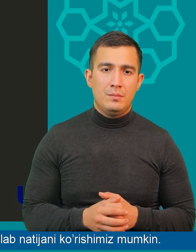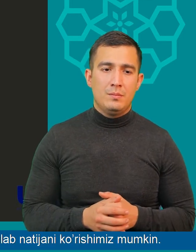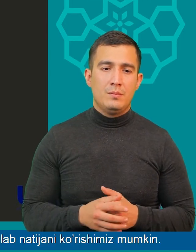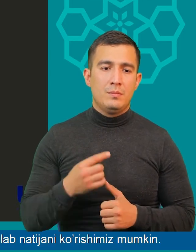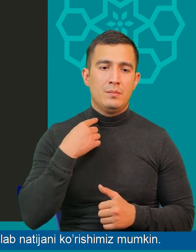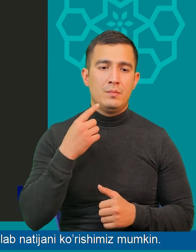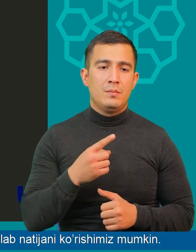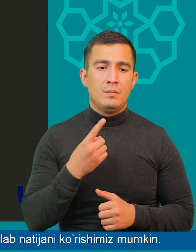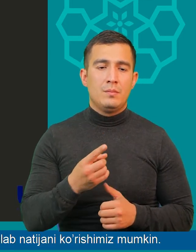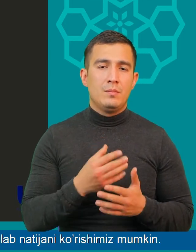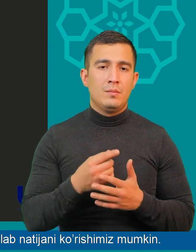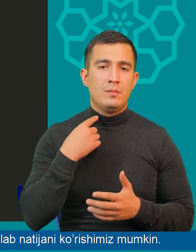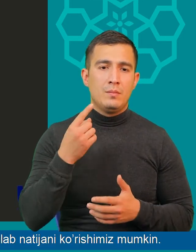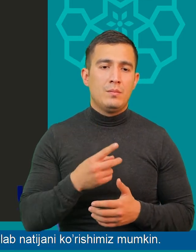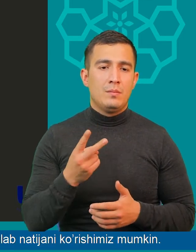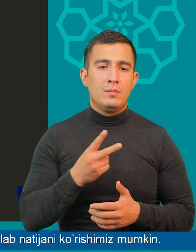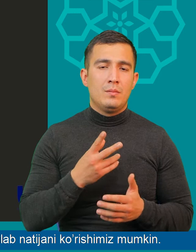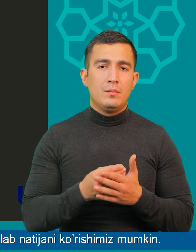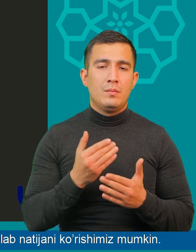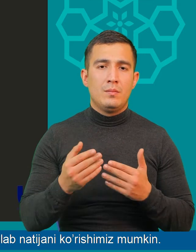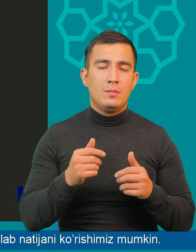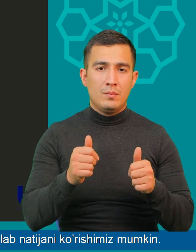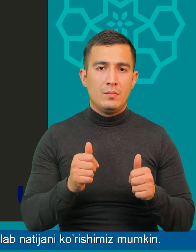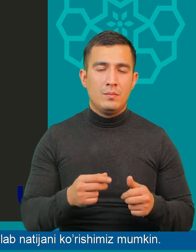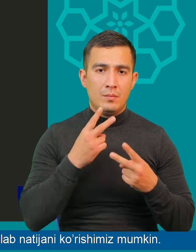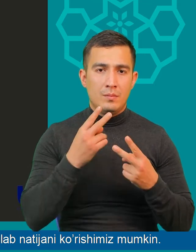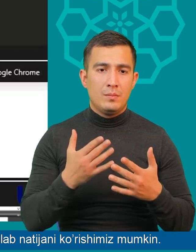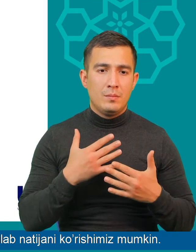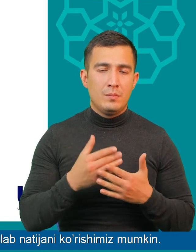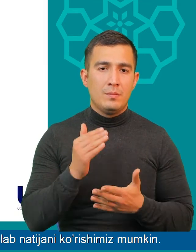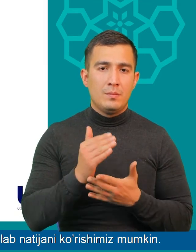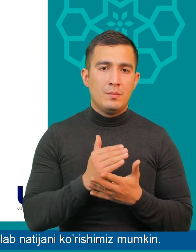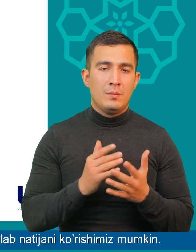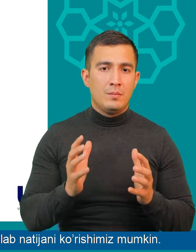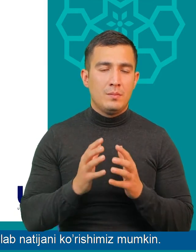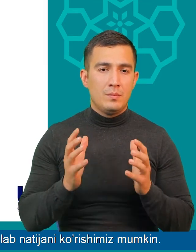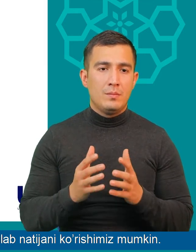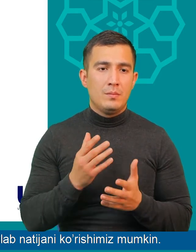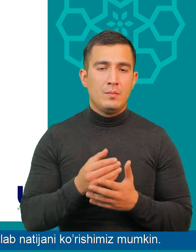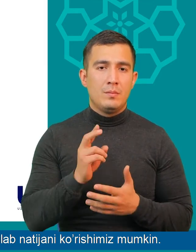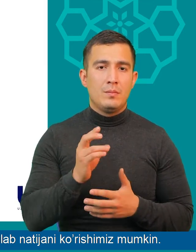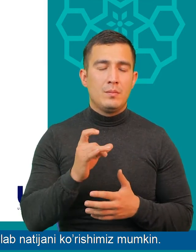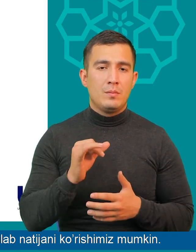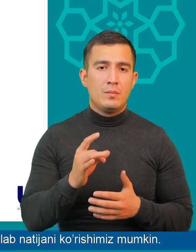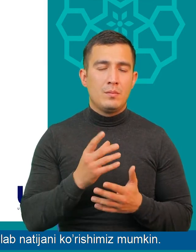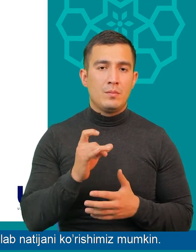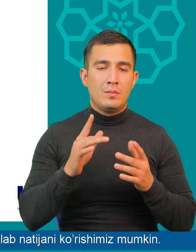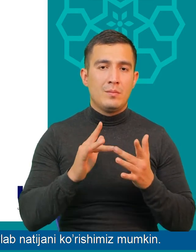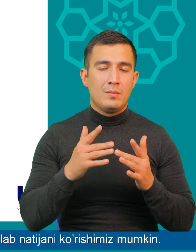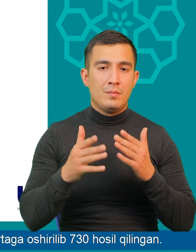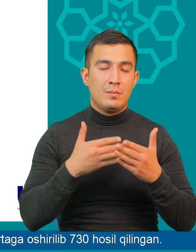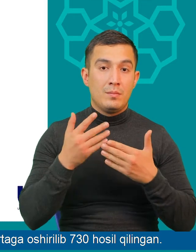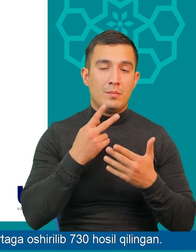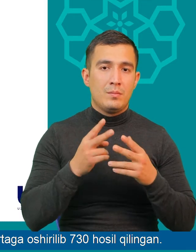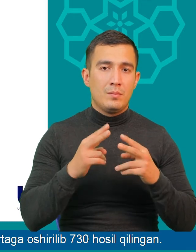Son 1, tayyor, son 2. Son 2 ni ham ekranga chiqarib qo'yamiz. Dasturni saqlab, browser oynasiga o'tib, natijani ko'rishimiz